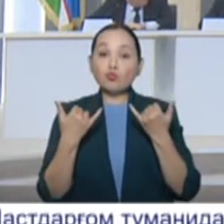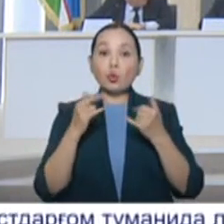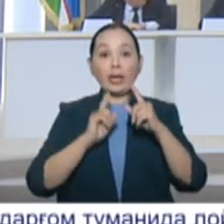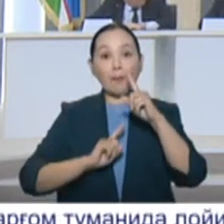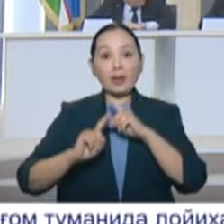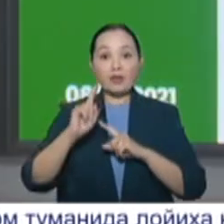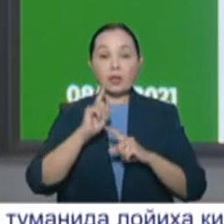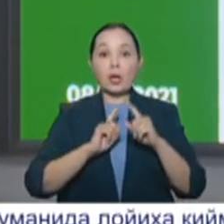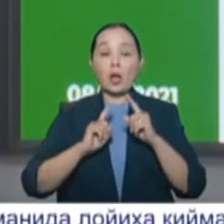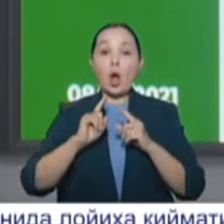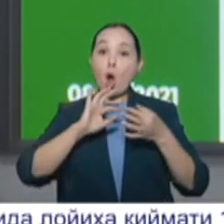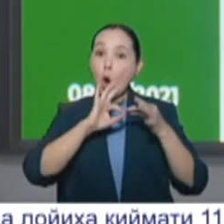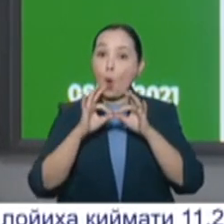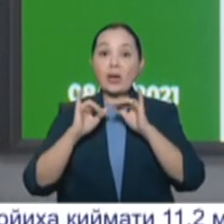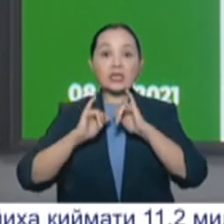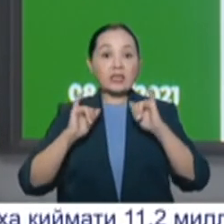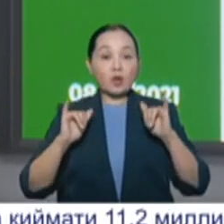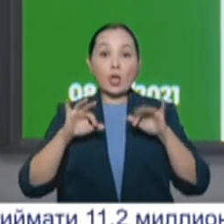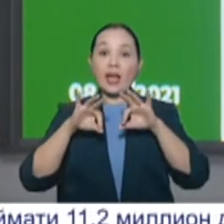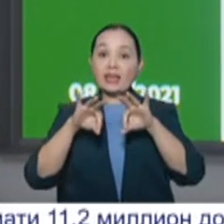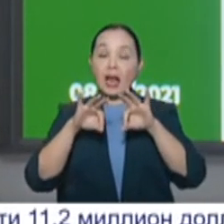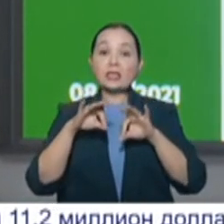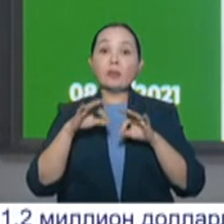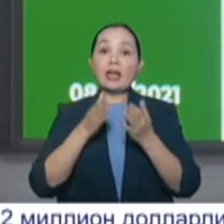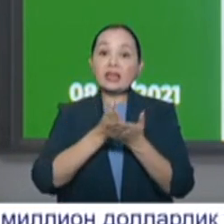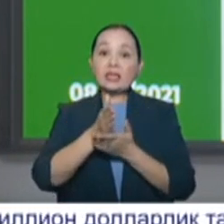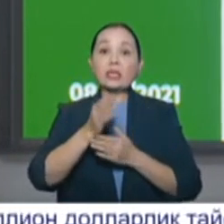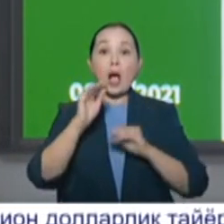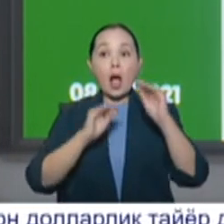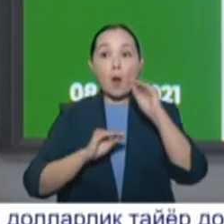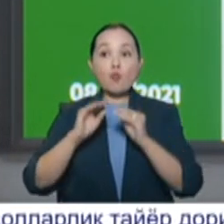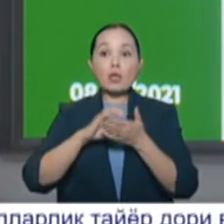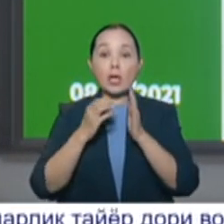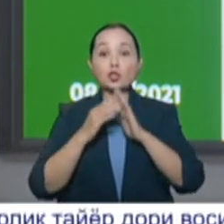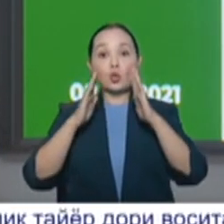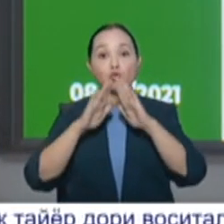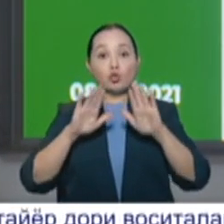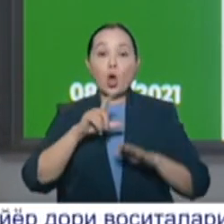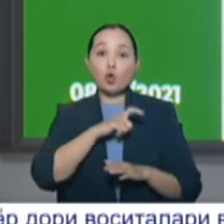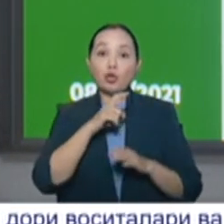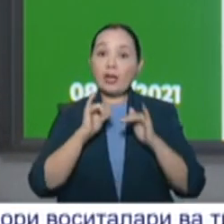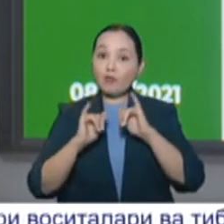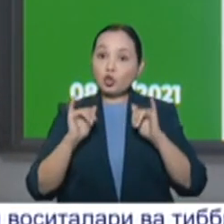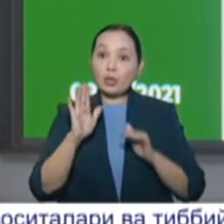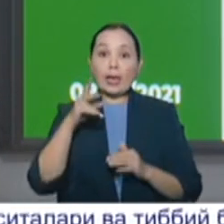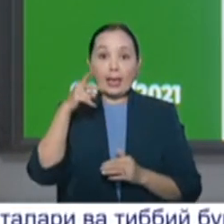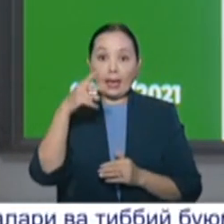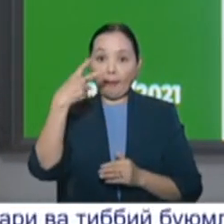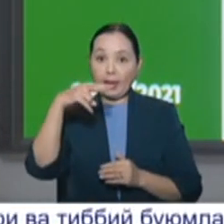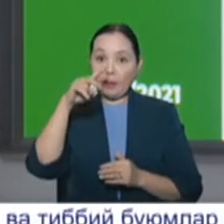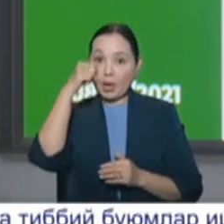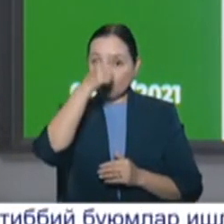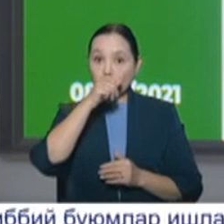brifingda hududlarni kompleks rivojlantirish, transport tizimi, kommunikatsiyalar, qurilish va uy-joy kommunal xo'jaligini rivojlantirish bo'yicha 2020